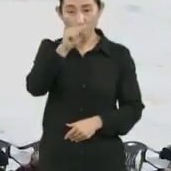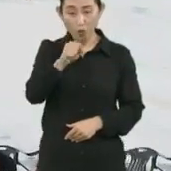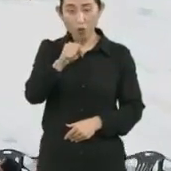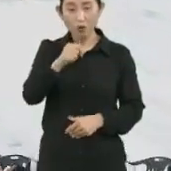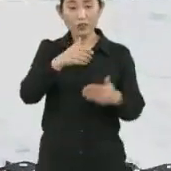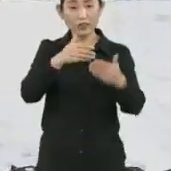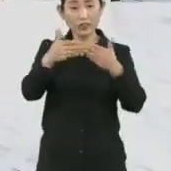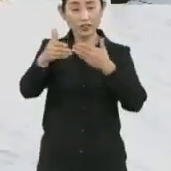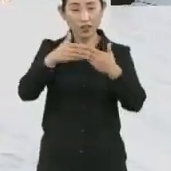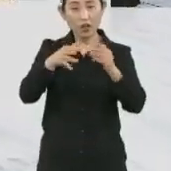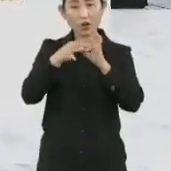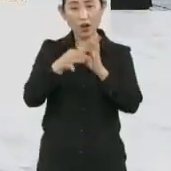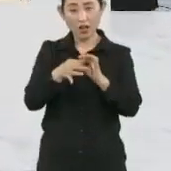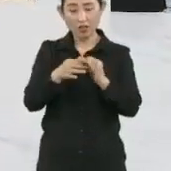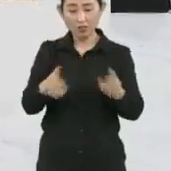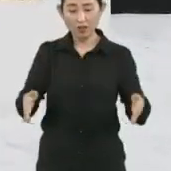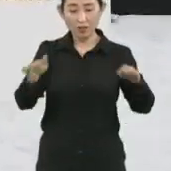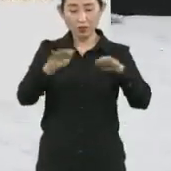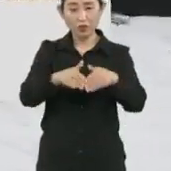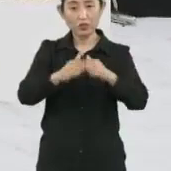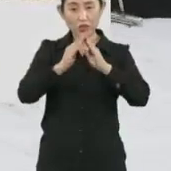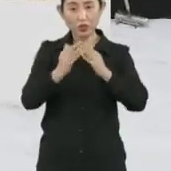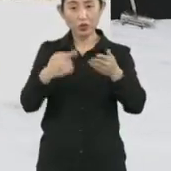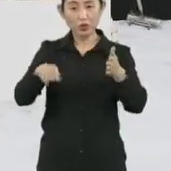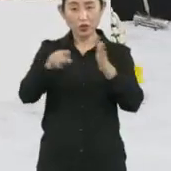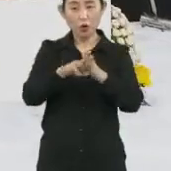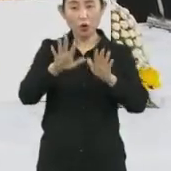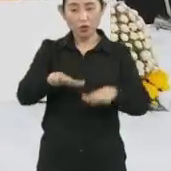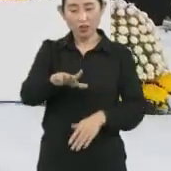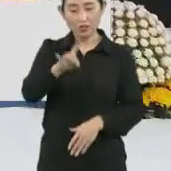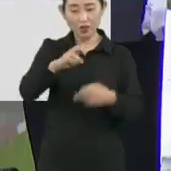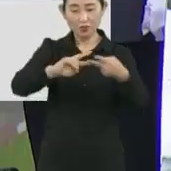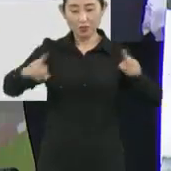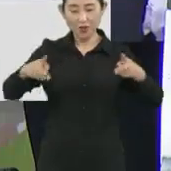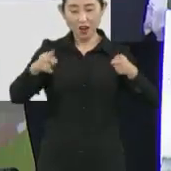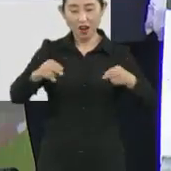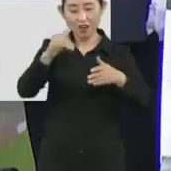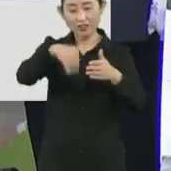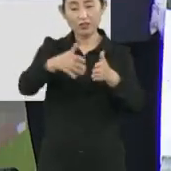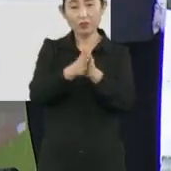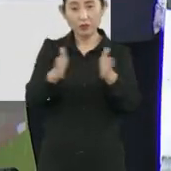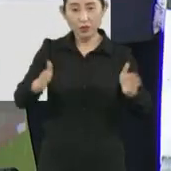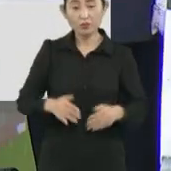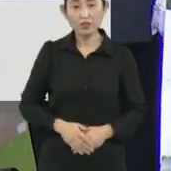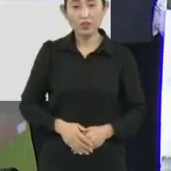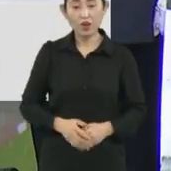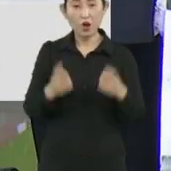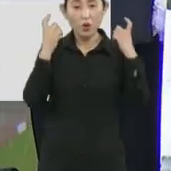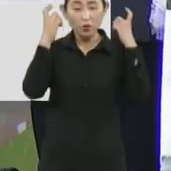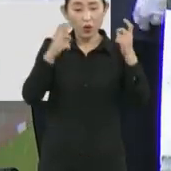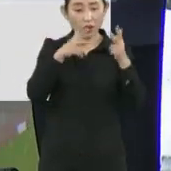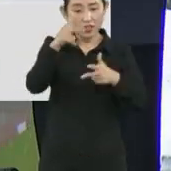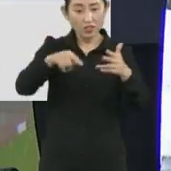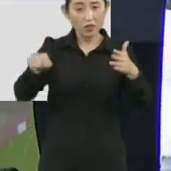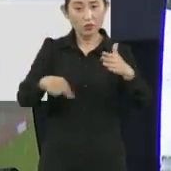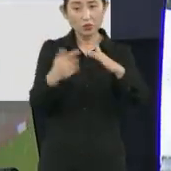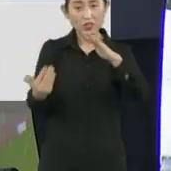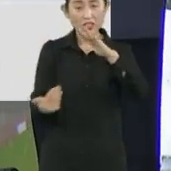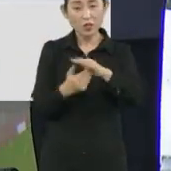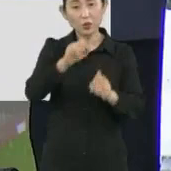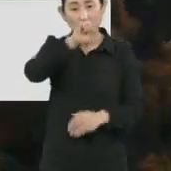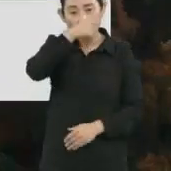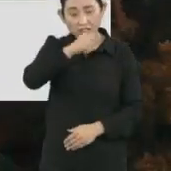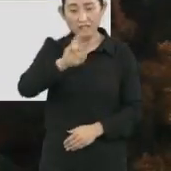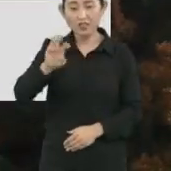체험 세상 조성사업 기공식을 갖고 본격 공사에 들어갔습니다. 예산군의 역대 관광 개발 사업 가운데 최대